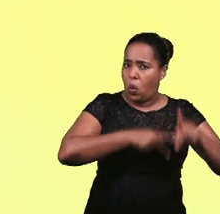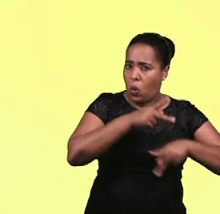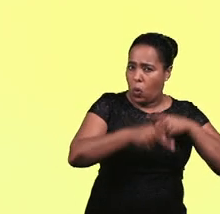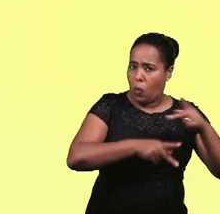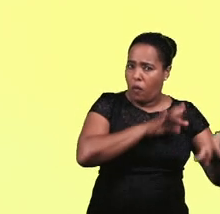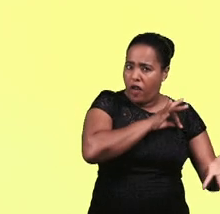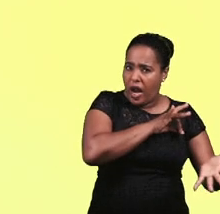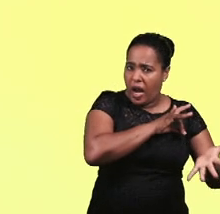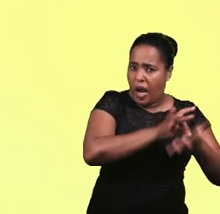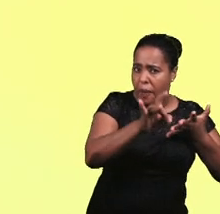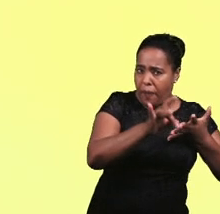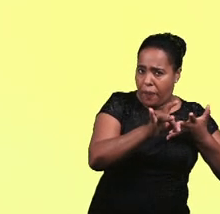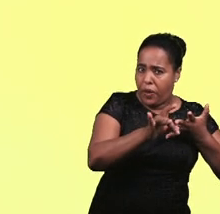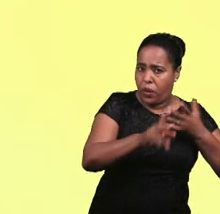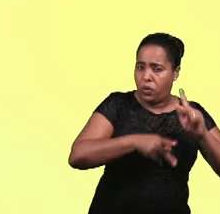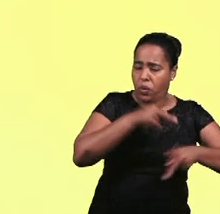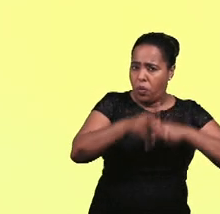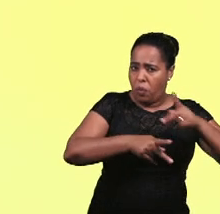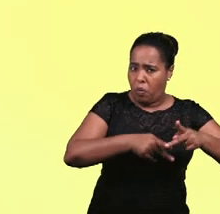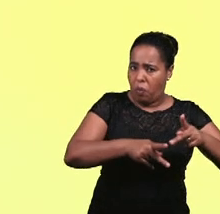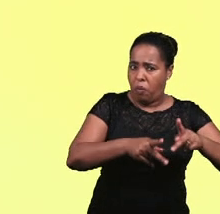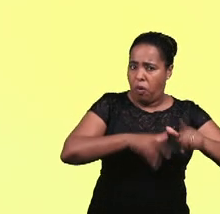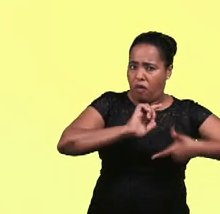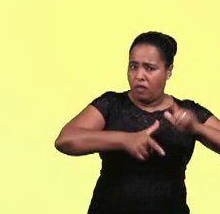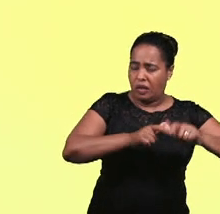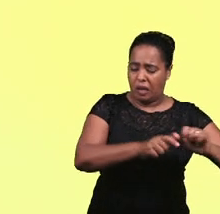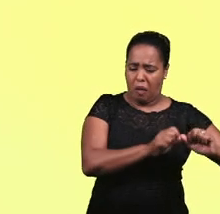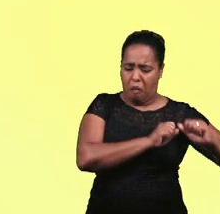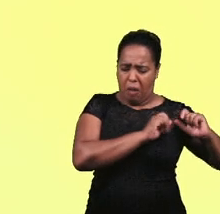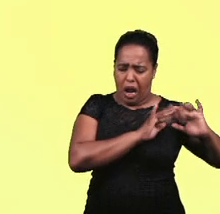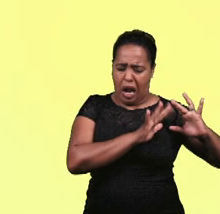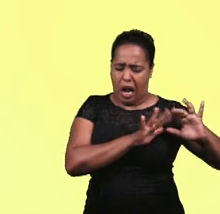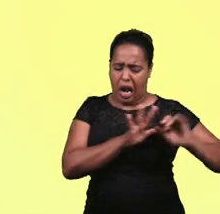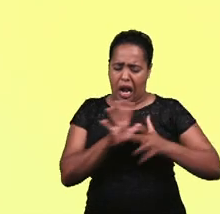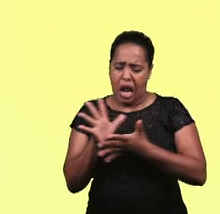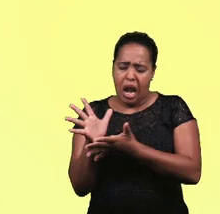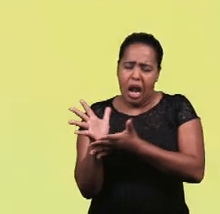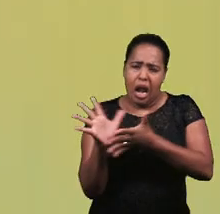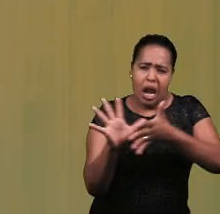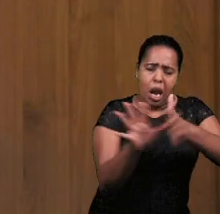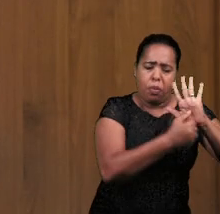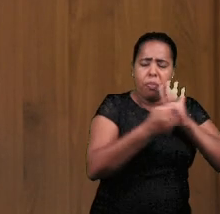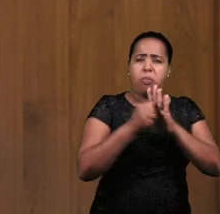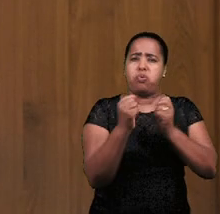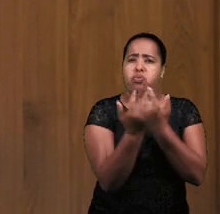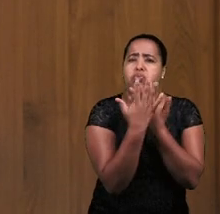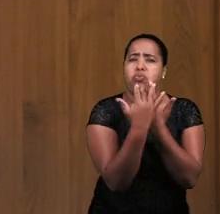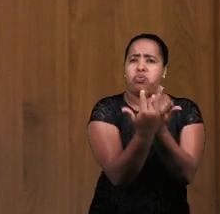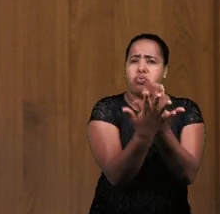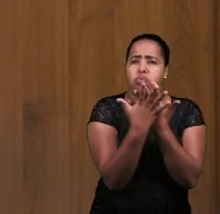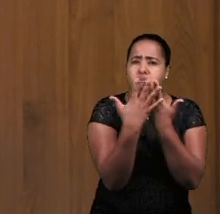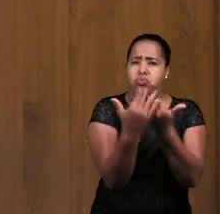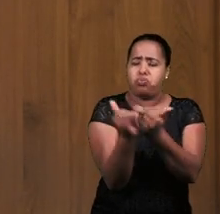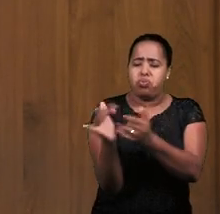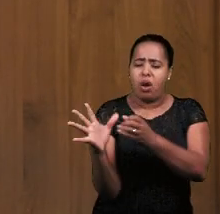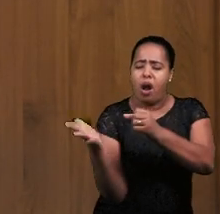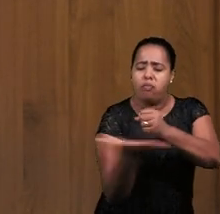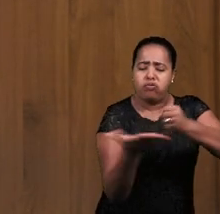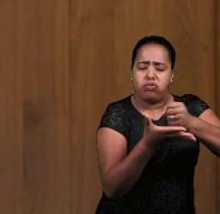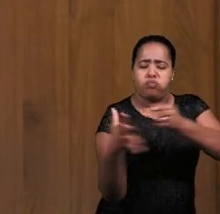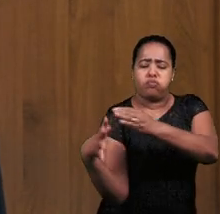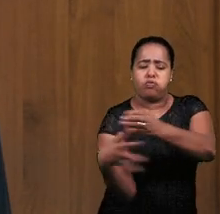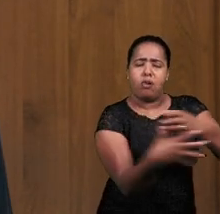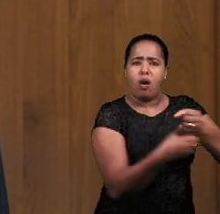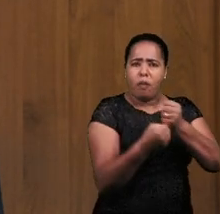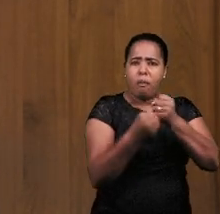Madian, qui était ennemi d'Israël, venait dans des troupes et volait le blé,